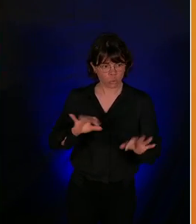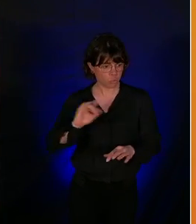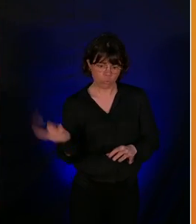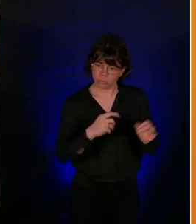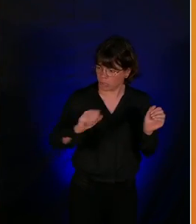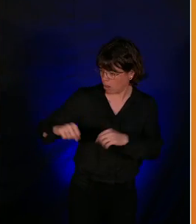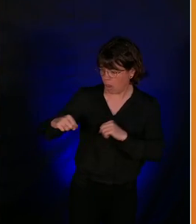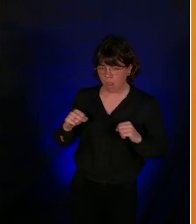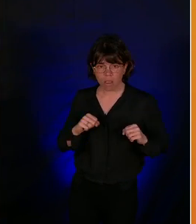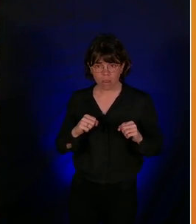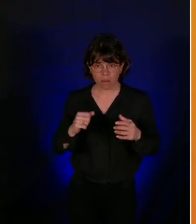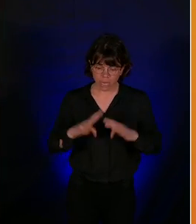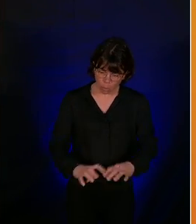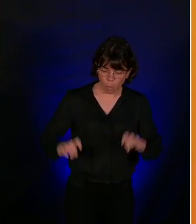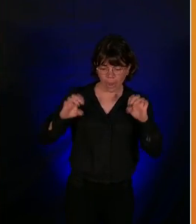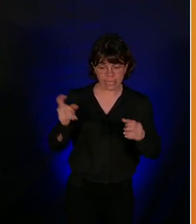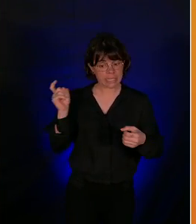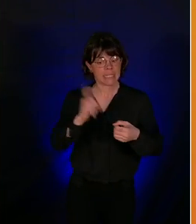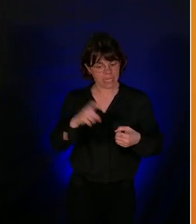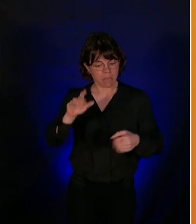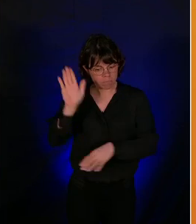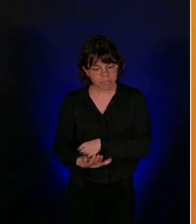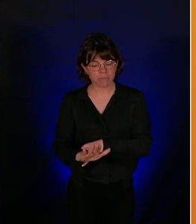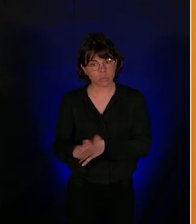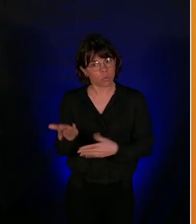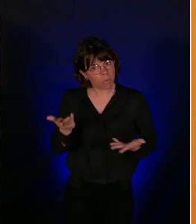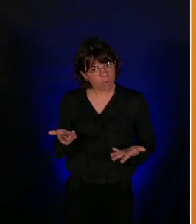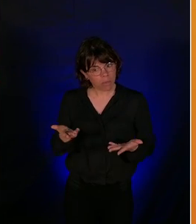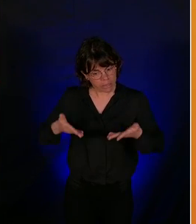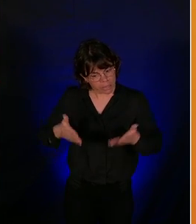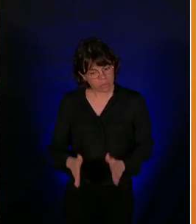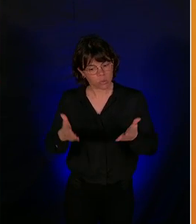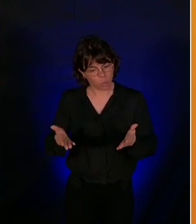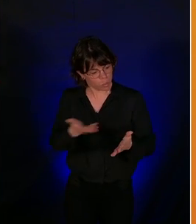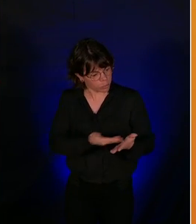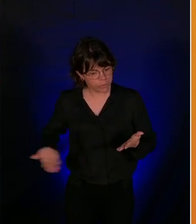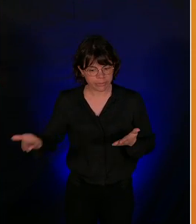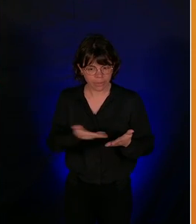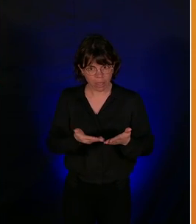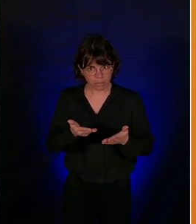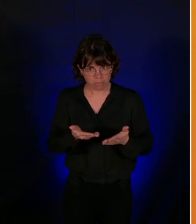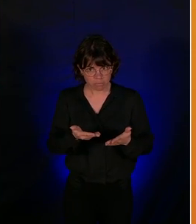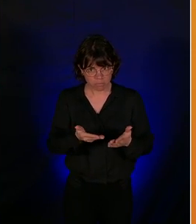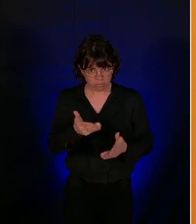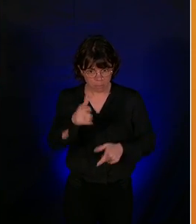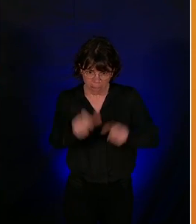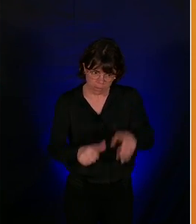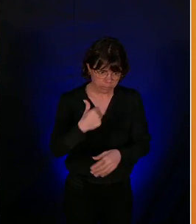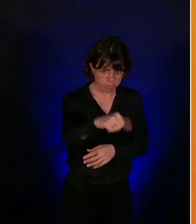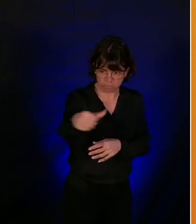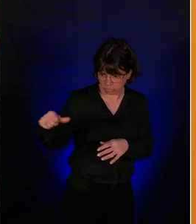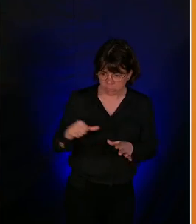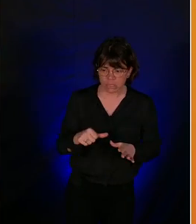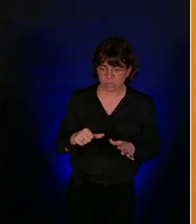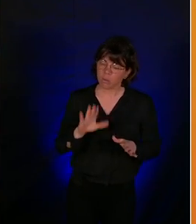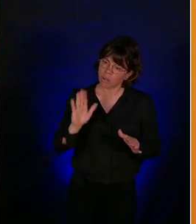ici c'est le Congrès des syndicat et donc redonnons la décision sur ces éléments au syndicat et sur ce débat donc je demande que